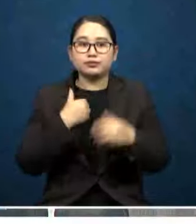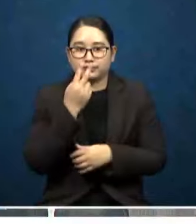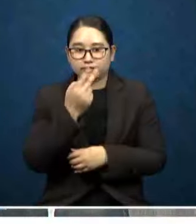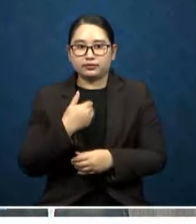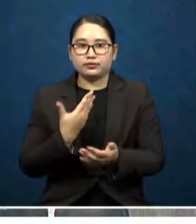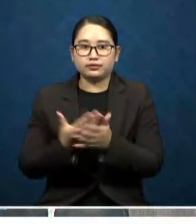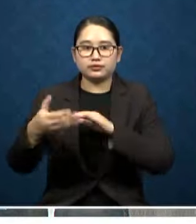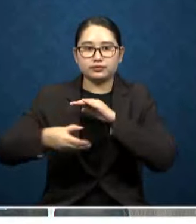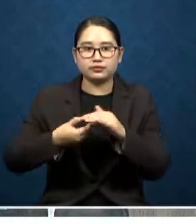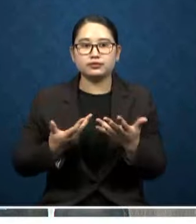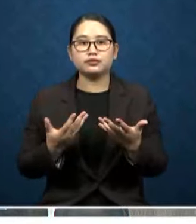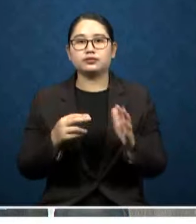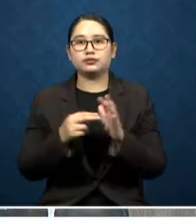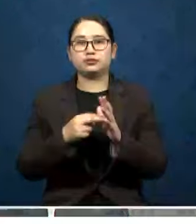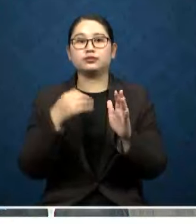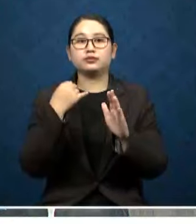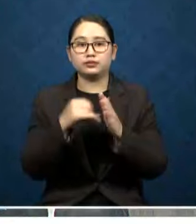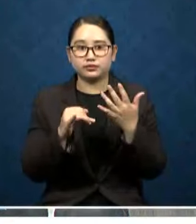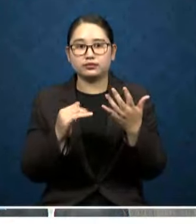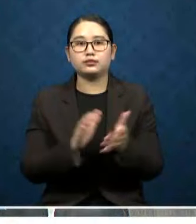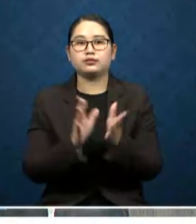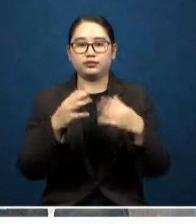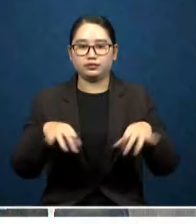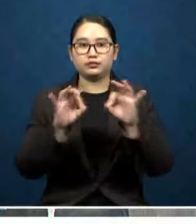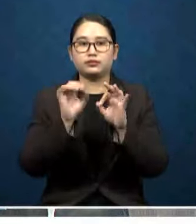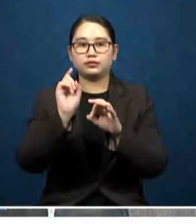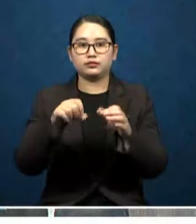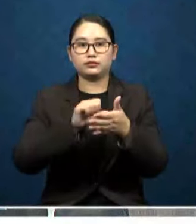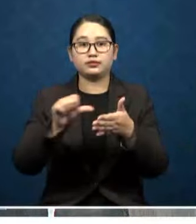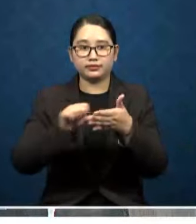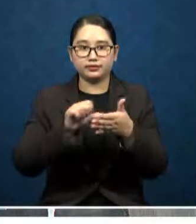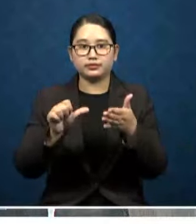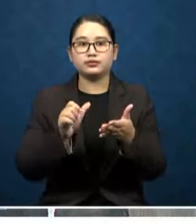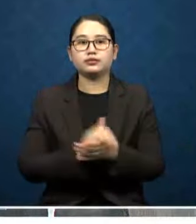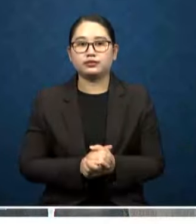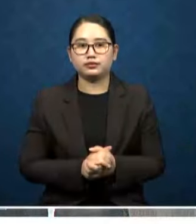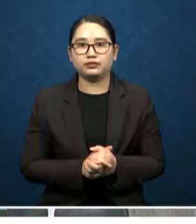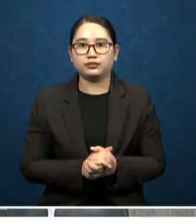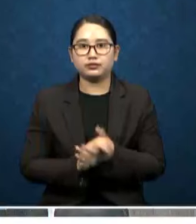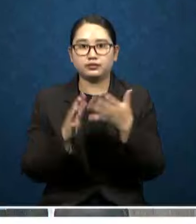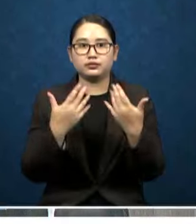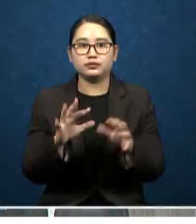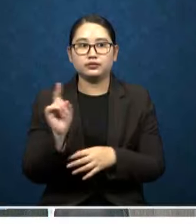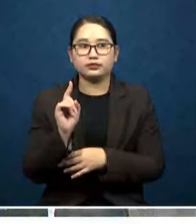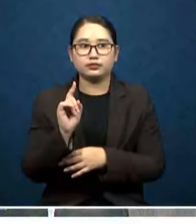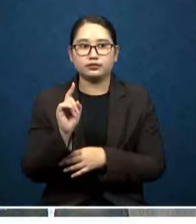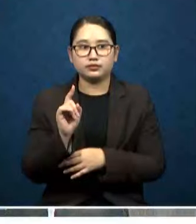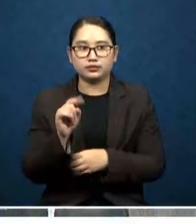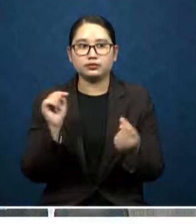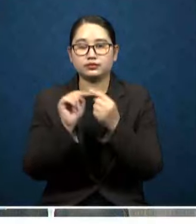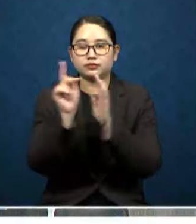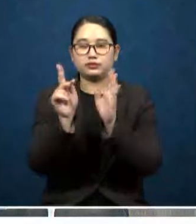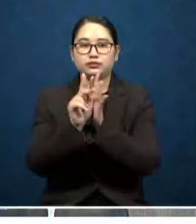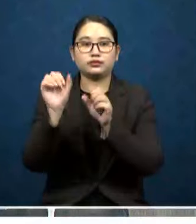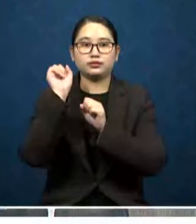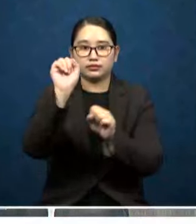ฉะนั้นเป็นเรื่องที่ต้องแก้ไขมาถึงเรื่องเลยจากเรื่องบังคับใช้กฎหมาย